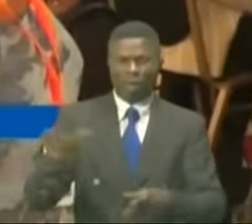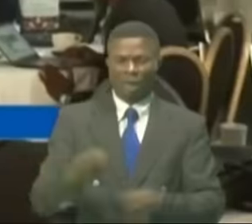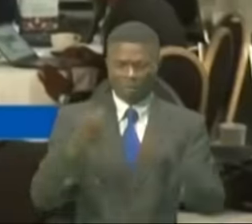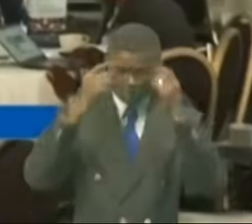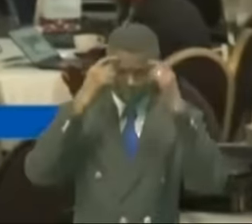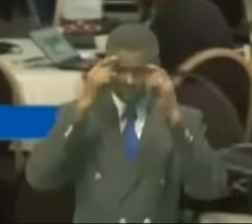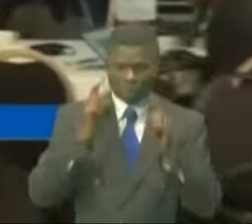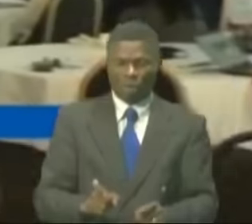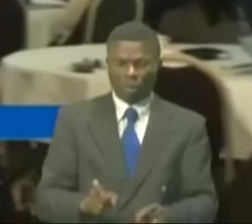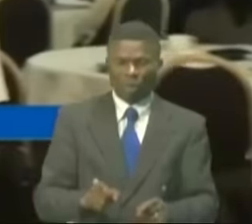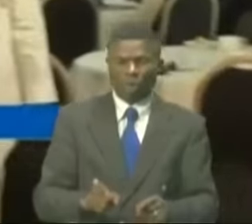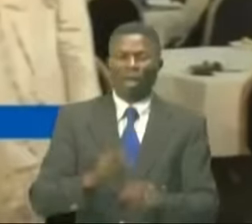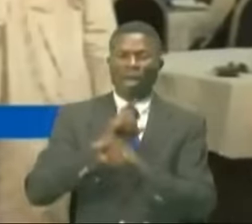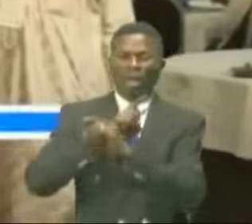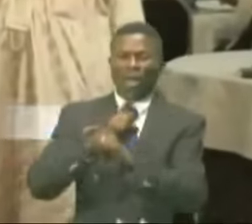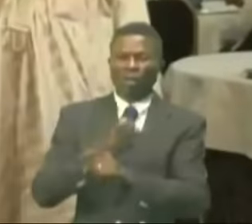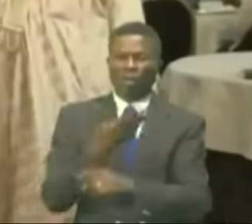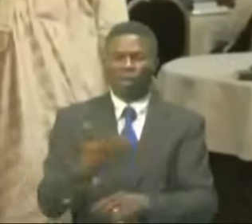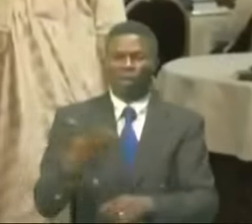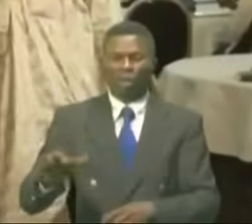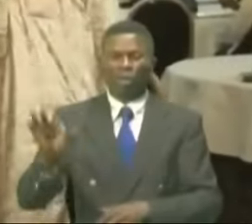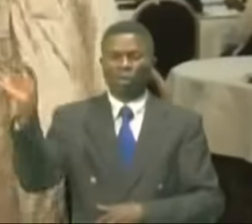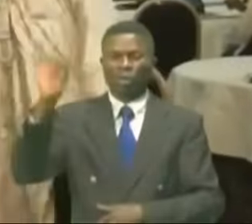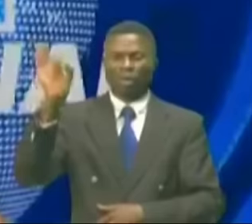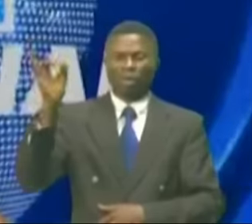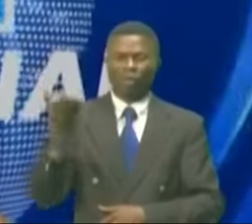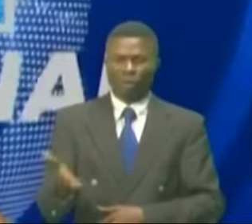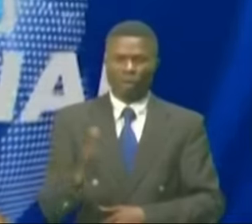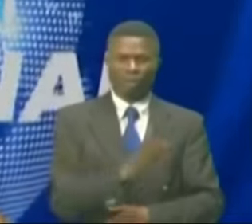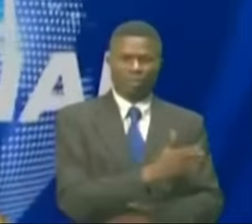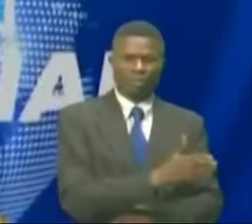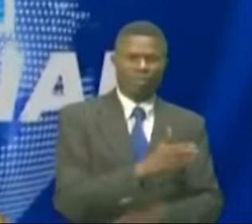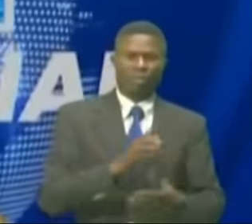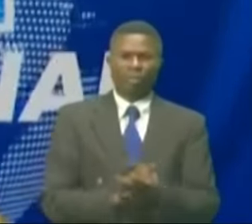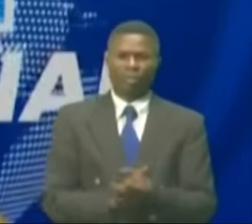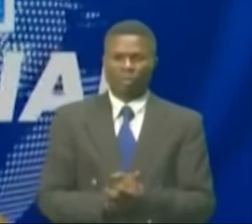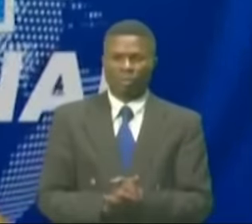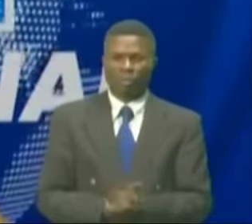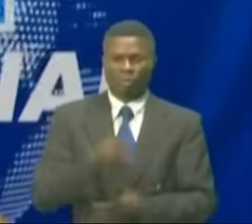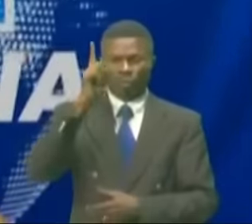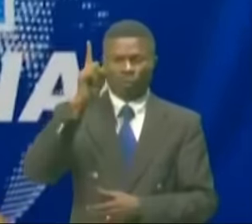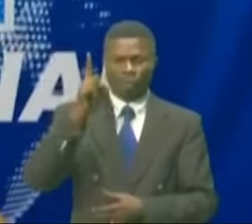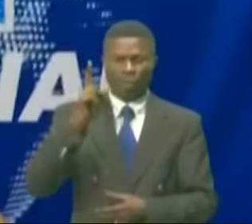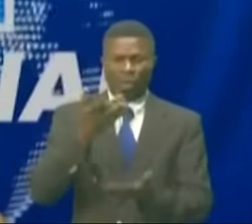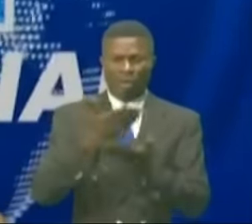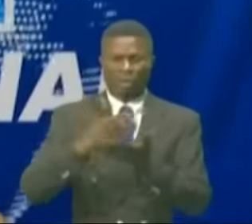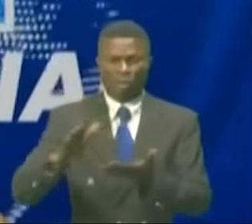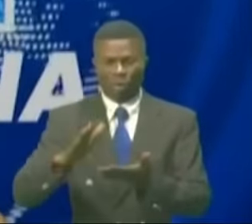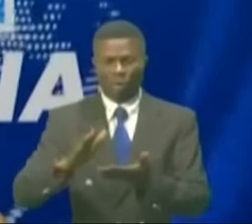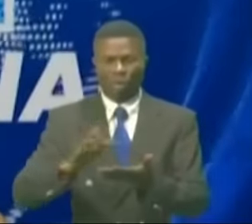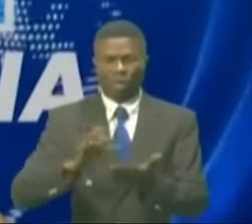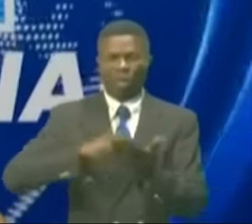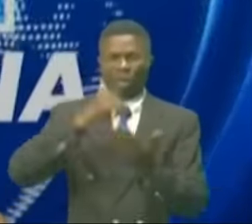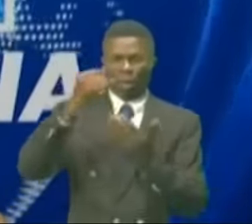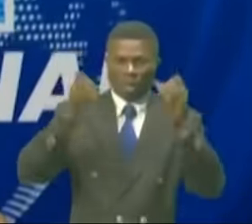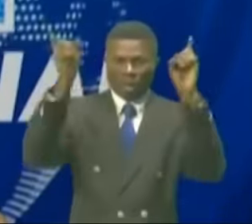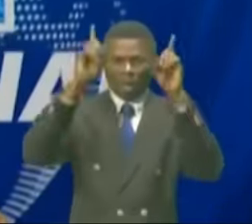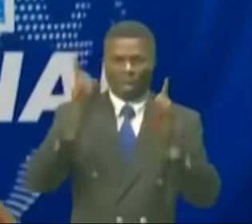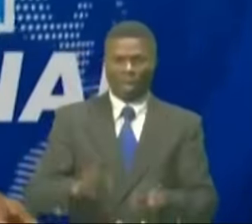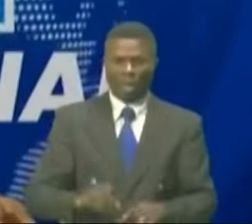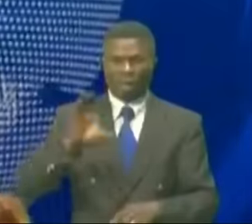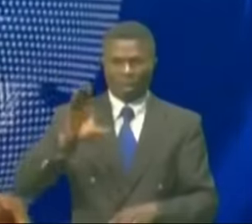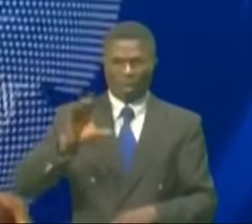décision et la conservation des ressources forestières. La première phase du projet Africa